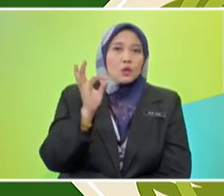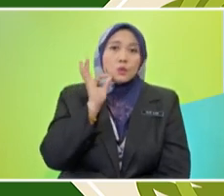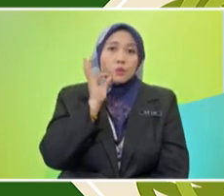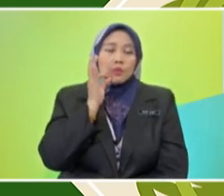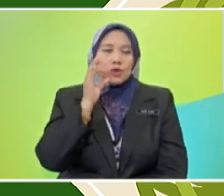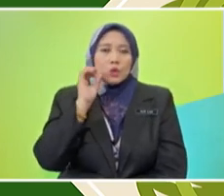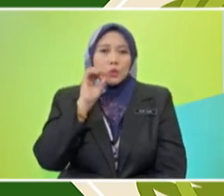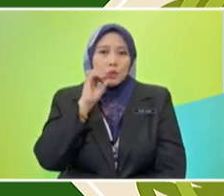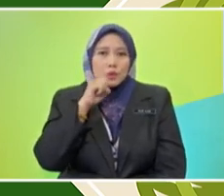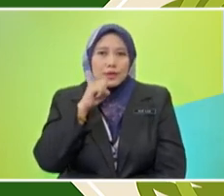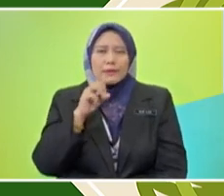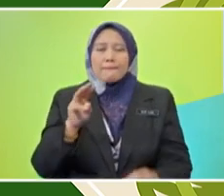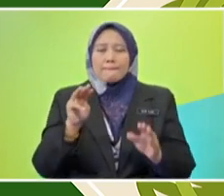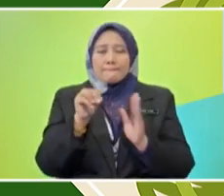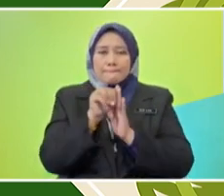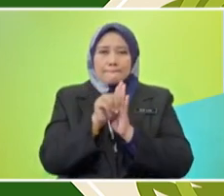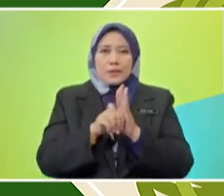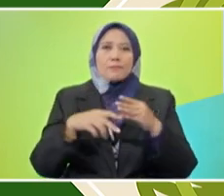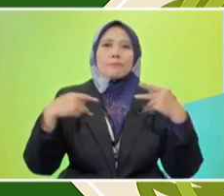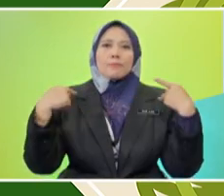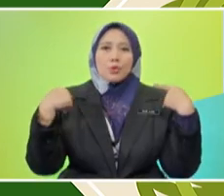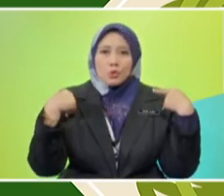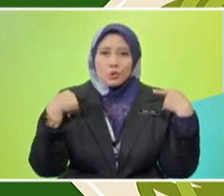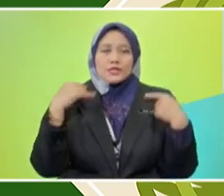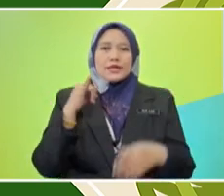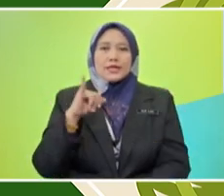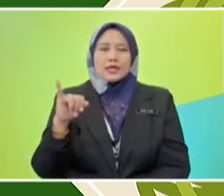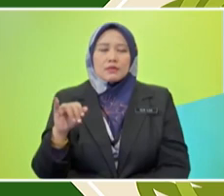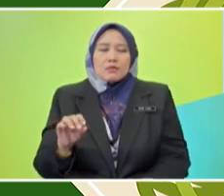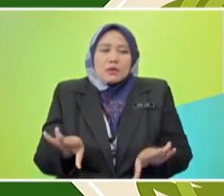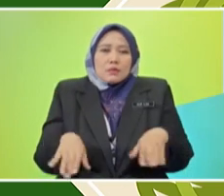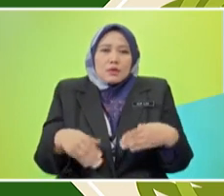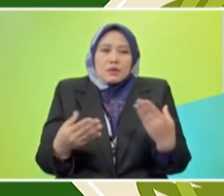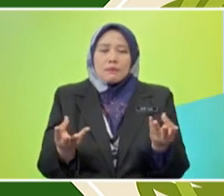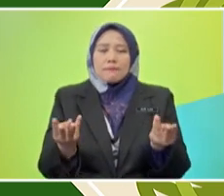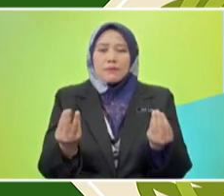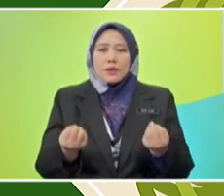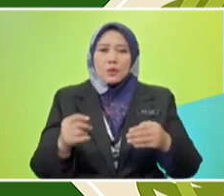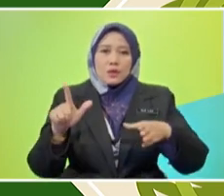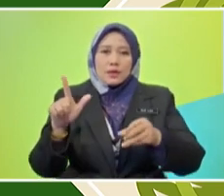mahu melengkapkan ayat pada frasa ini? Kita ambil saja maklumat pada